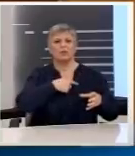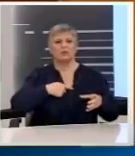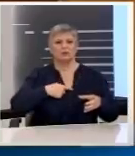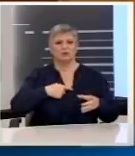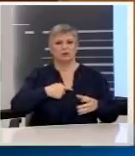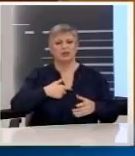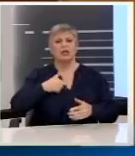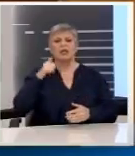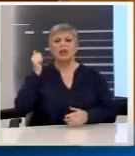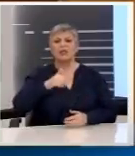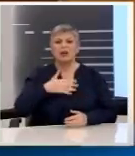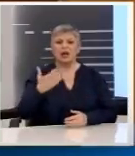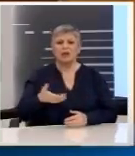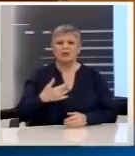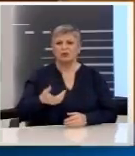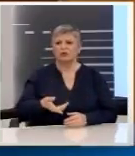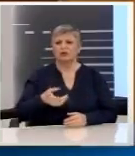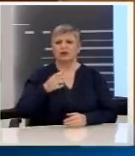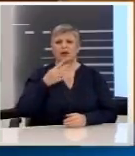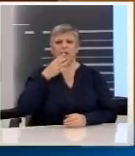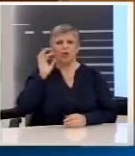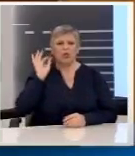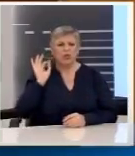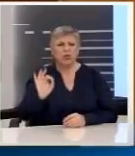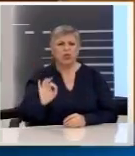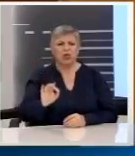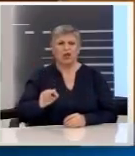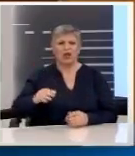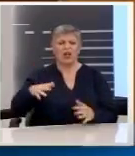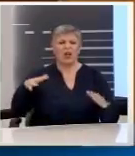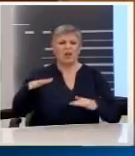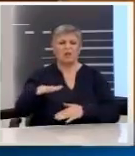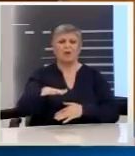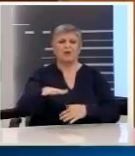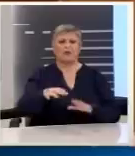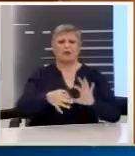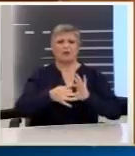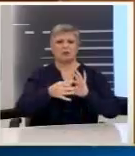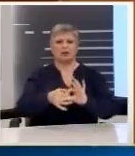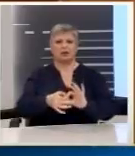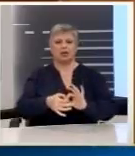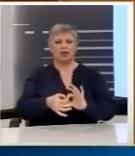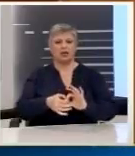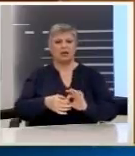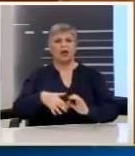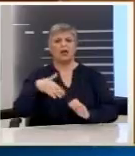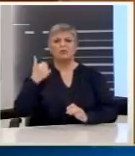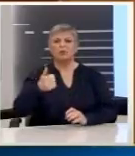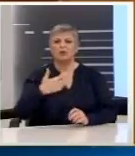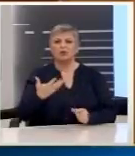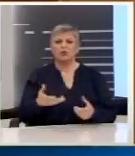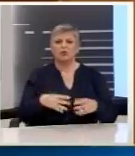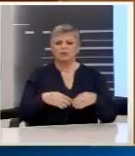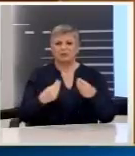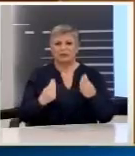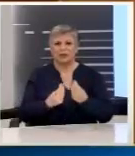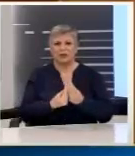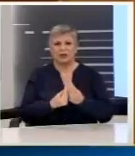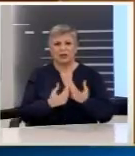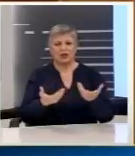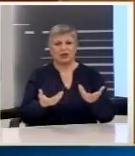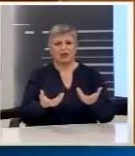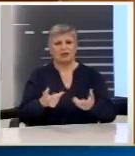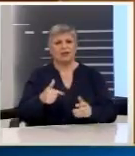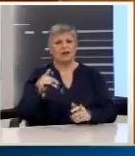δολοφονίας χαρακτήρων, που εγώ θα έλεγα όμως ότι μόνο αφαιρούν από την αξιοπιστία και τη